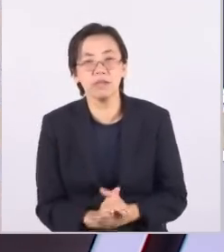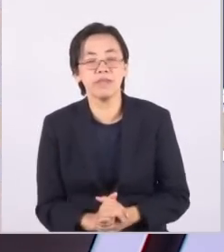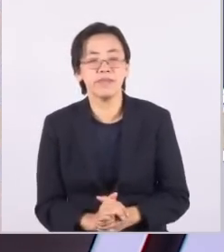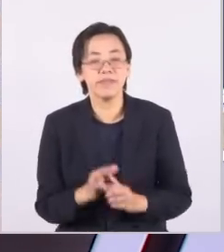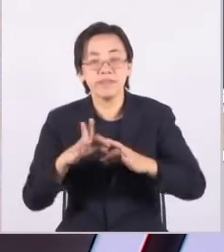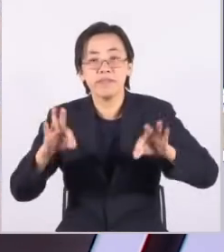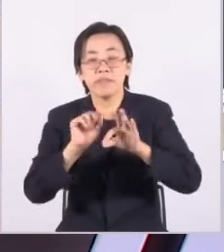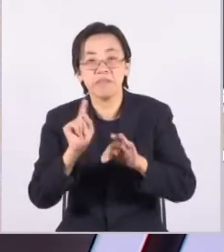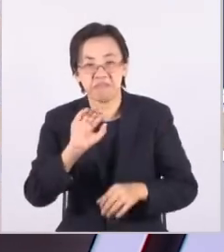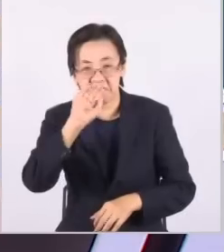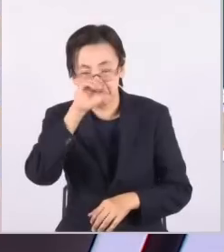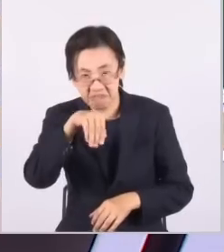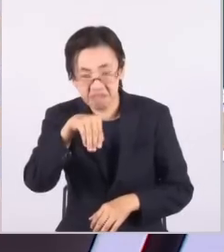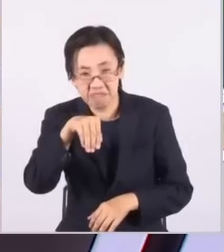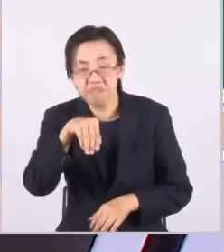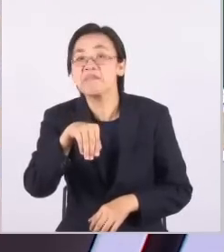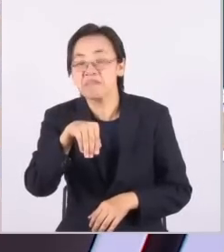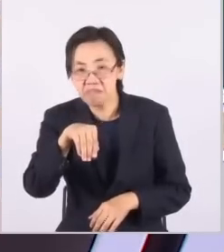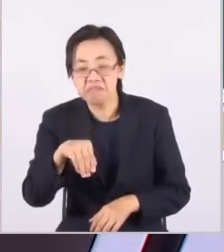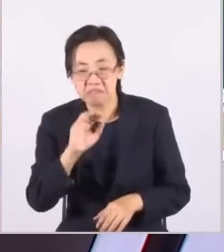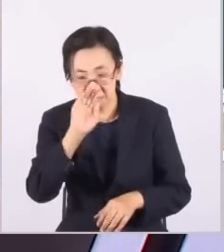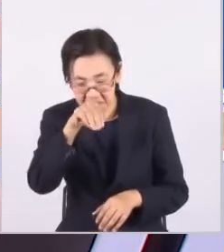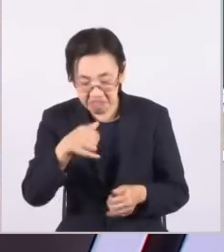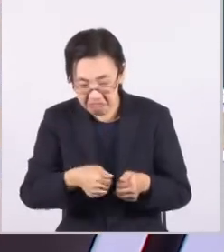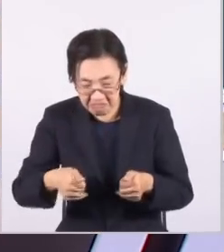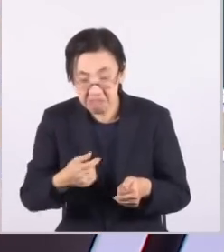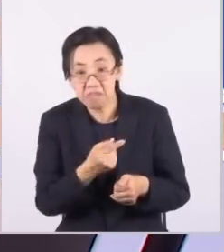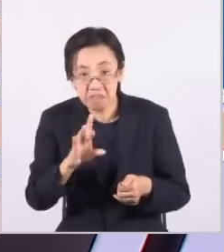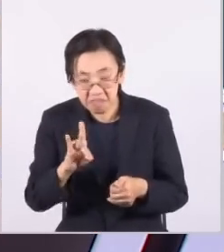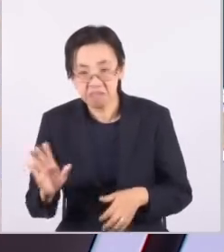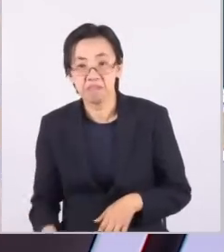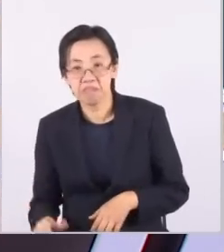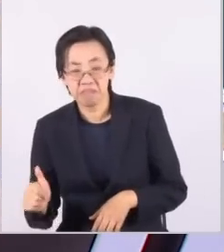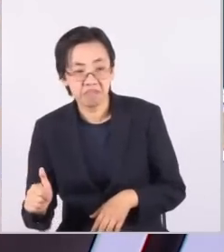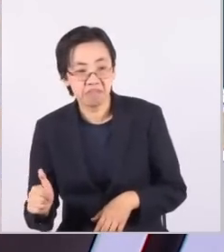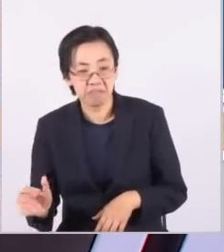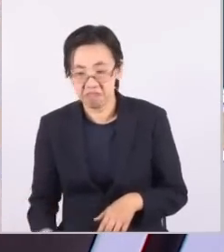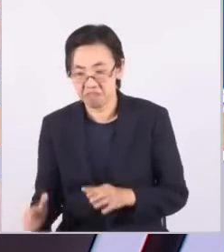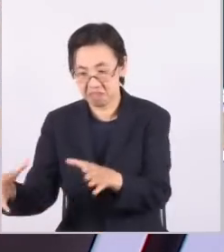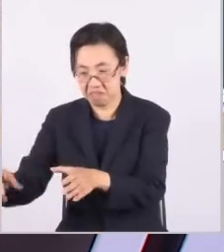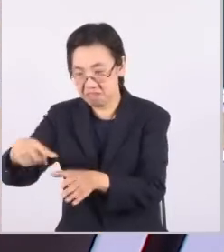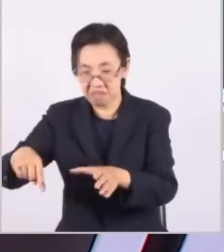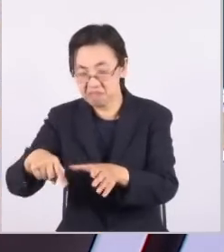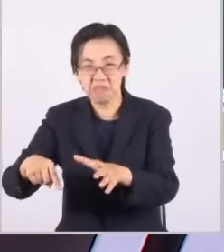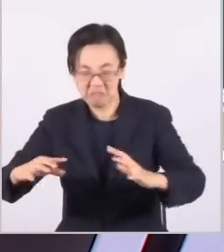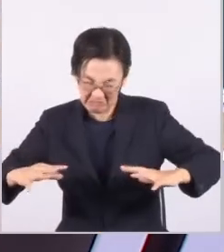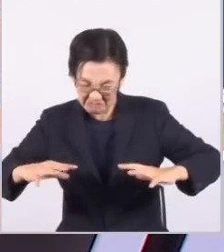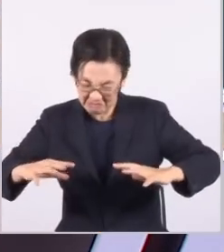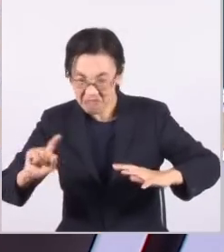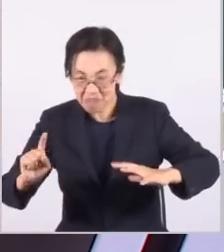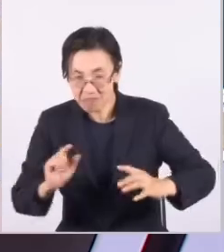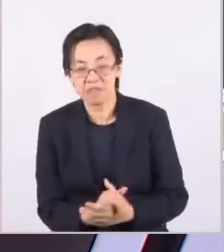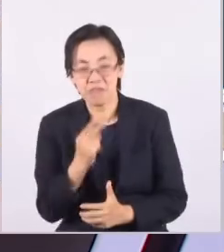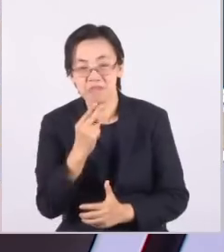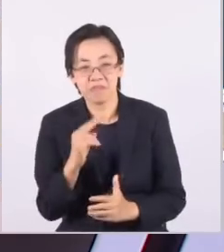าเนี่ยเป็นช้างป่าเขาอ่างรืนัยมาตั้ง8ตัว เอาเหรอ กับหมา สู้กับหมา แต่หมาฝูงหนึ่ง หมาหมู่ และ